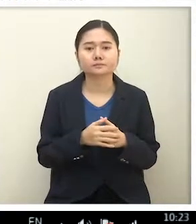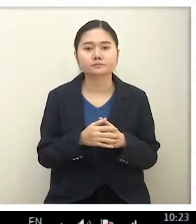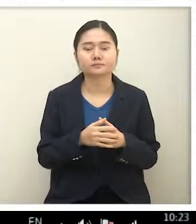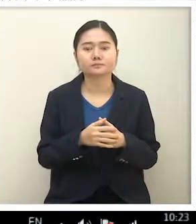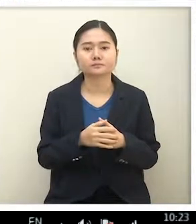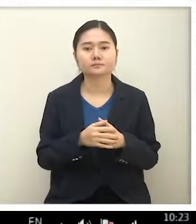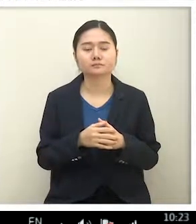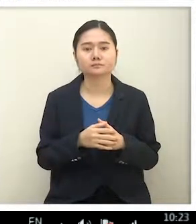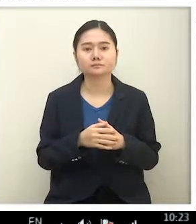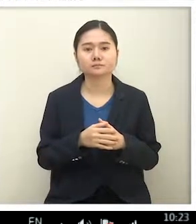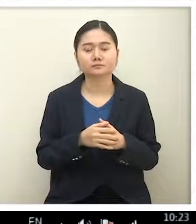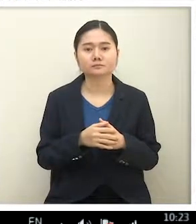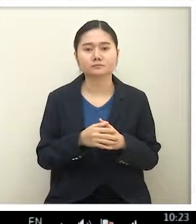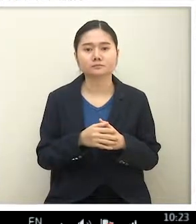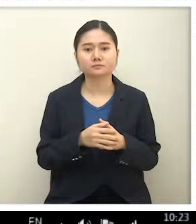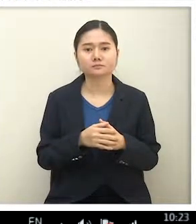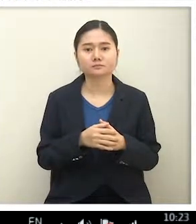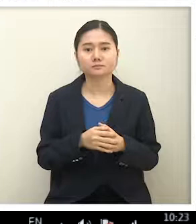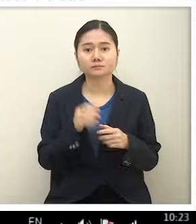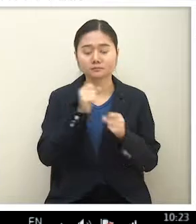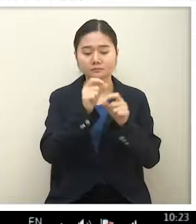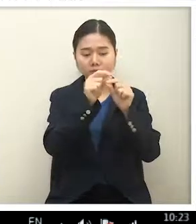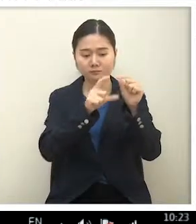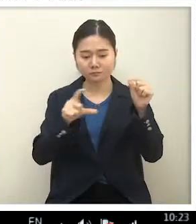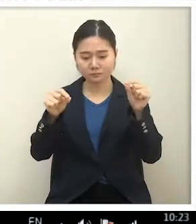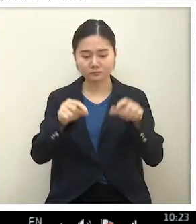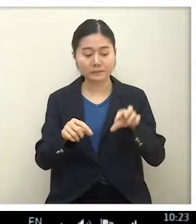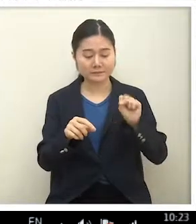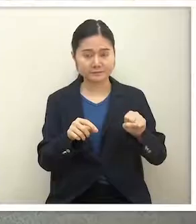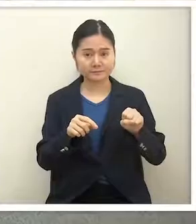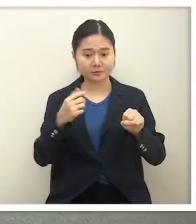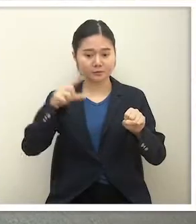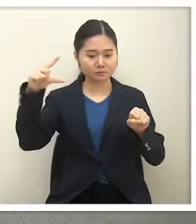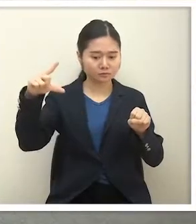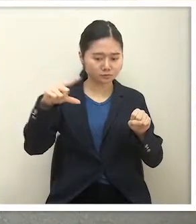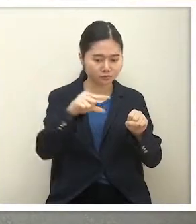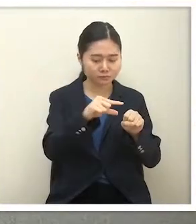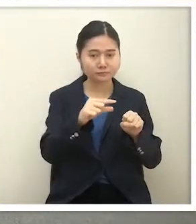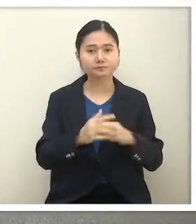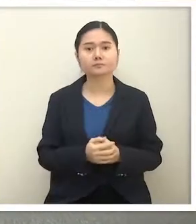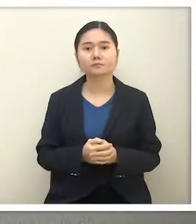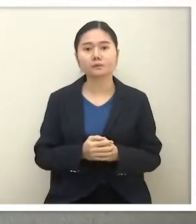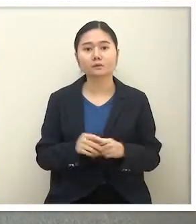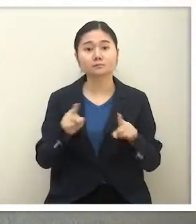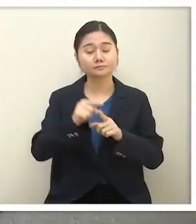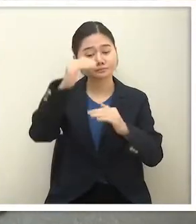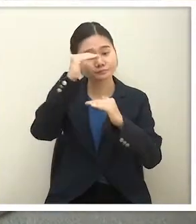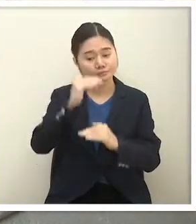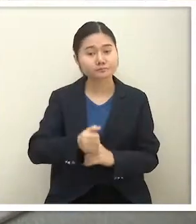ให้แร็กครอบไปอย่างนี้นะครับครอบทั้งหมดแล้วกดชิปย่อลงหลังจากที่เราได้สัดส่วน